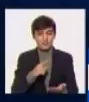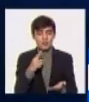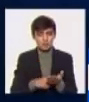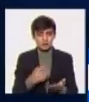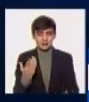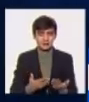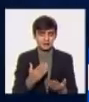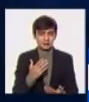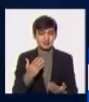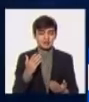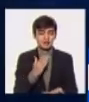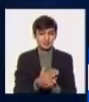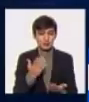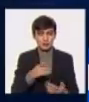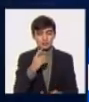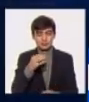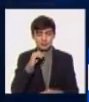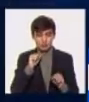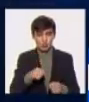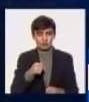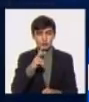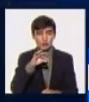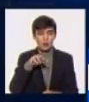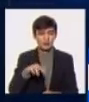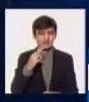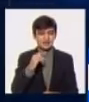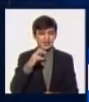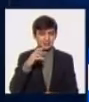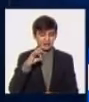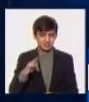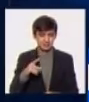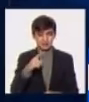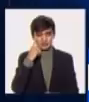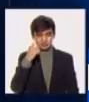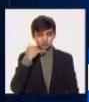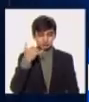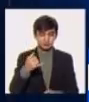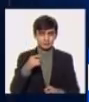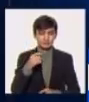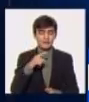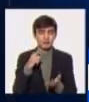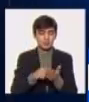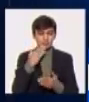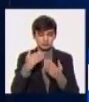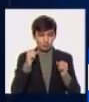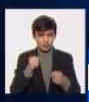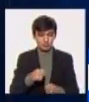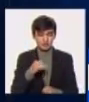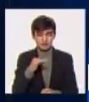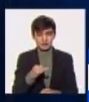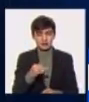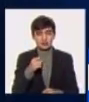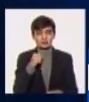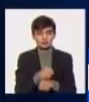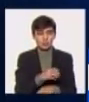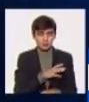вопросы или какие-то вы можете задавать на колл-центр, касаемо кто-то там, сейчас много вопросов поступает, что неправильно